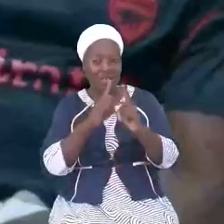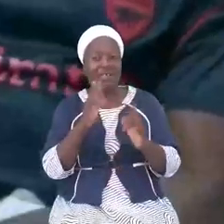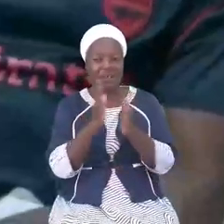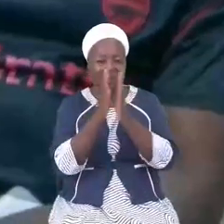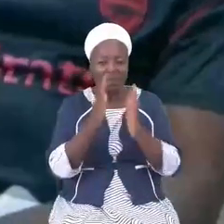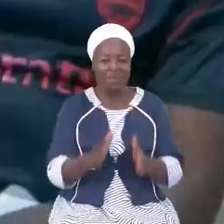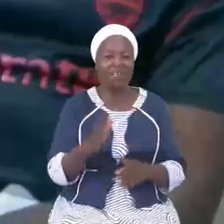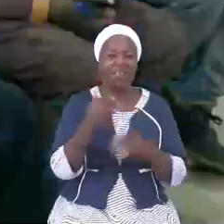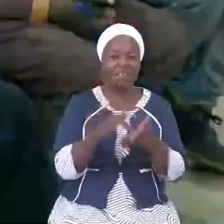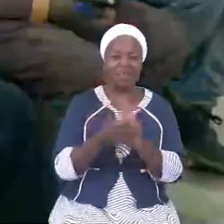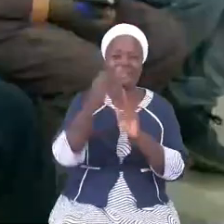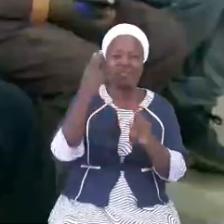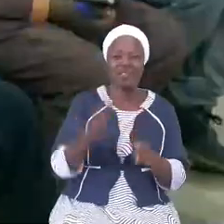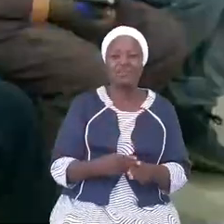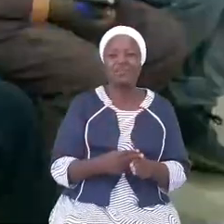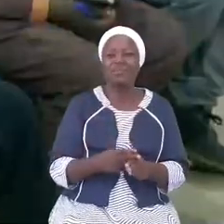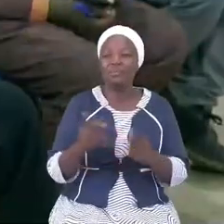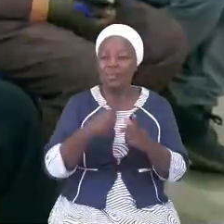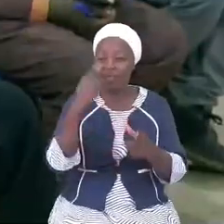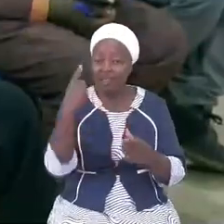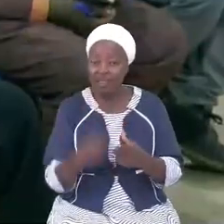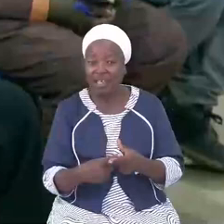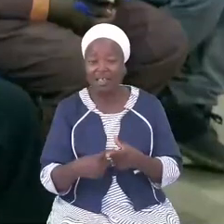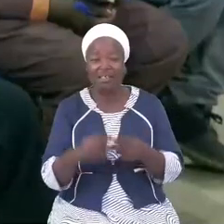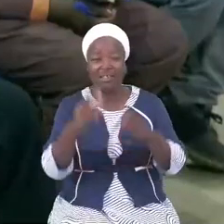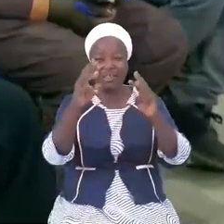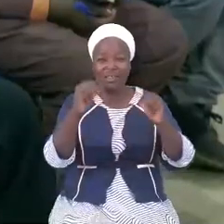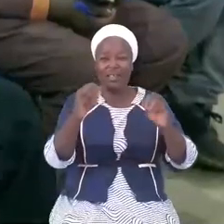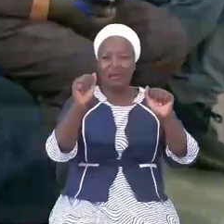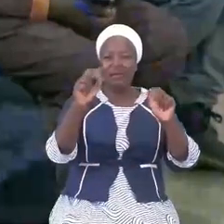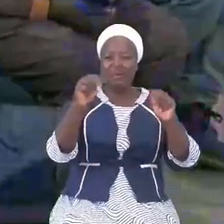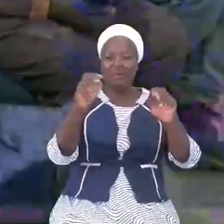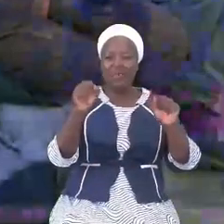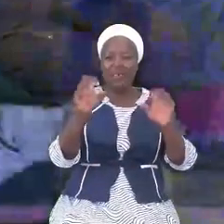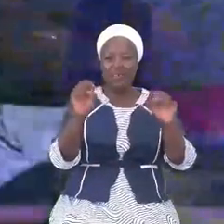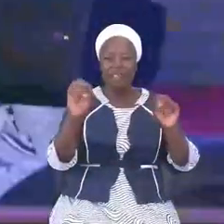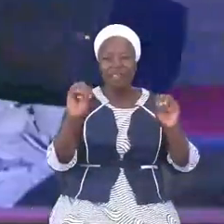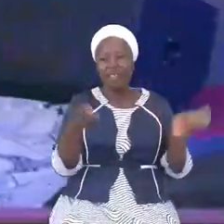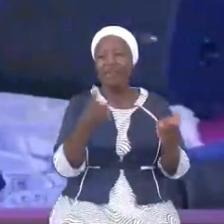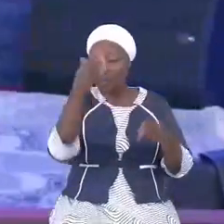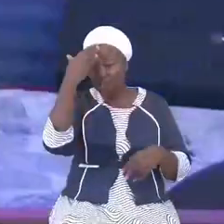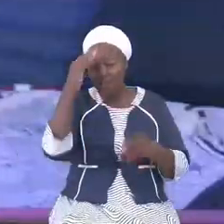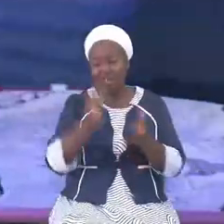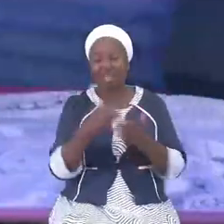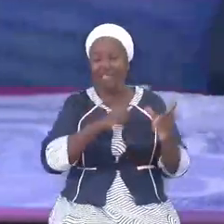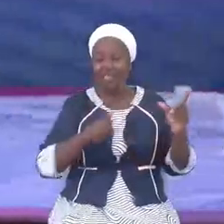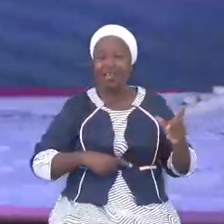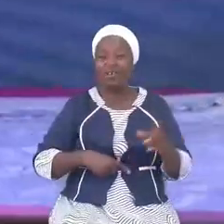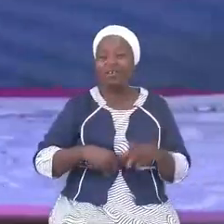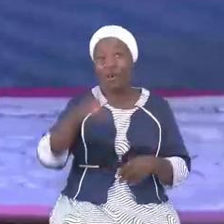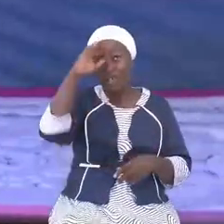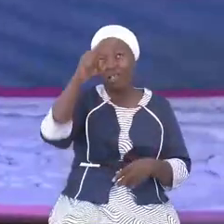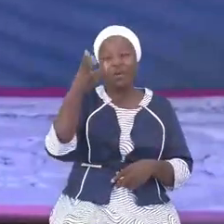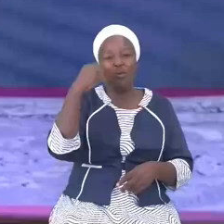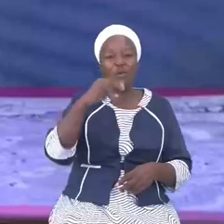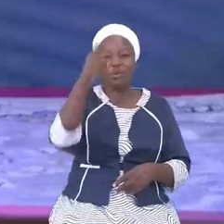prière. Alors Manassé reconnut que l'Éternel est Dieu. Troisième